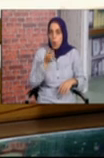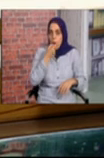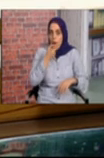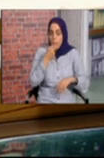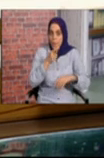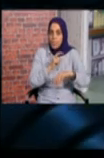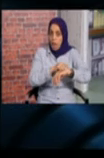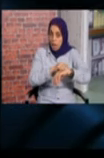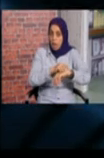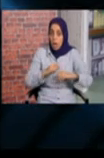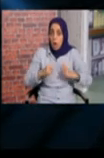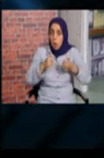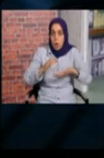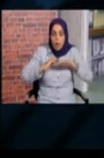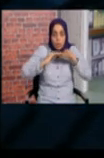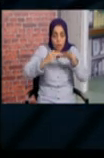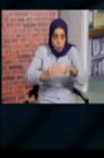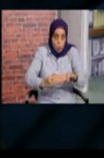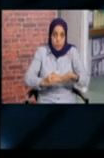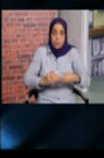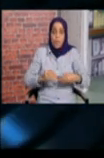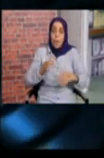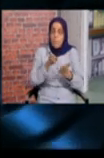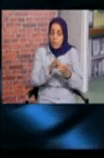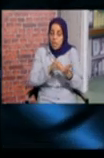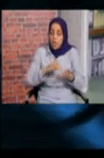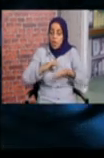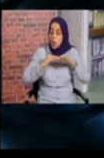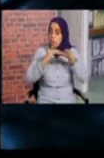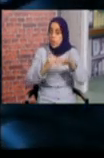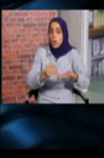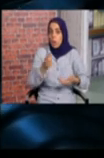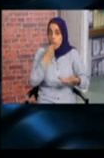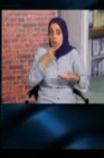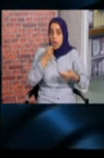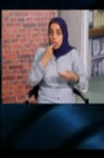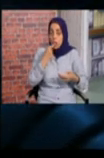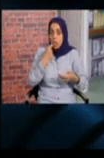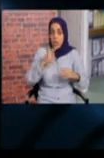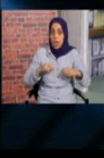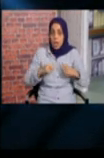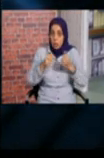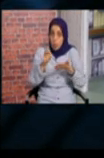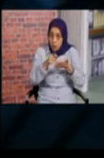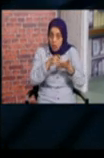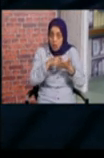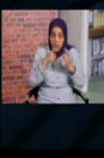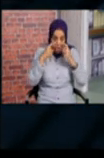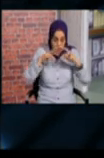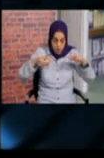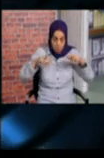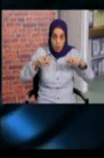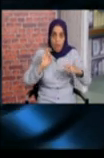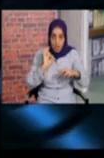هو معفيه، لان خلاص هو خد الخطوه وبدا يتعالج. لكن لو تم توقيع الكشف الطبي عليه